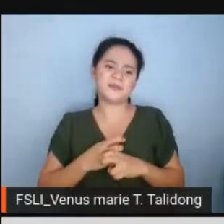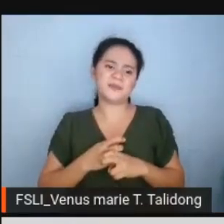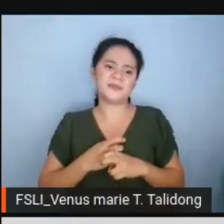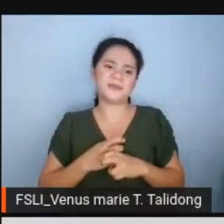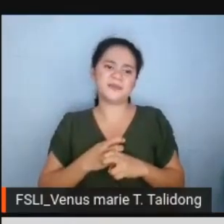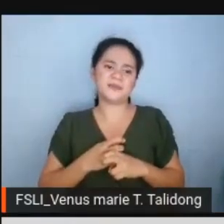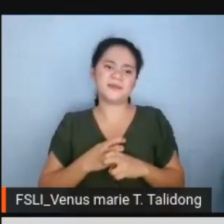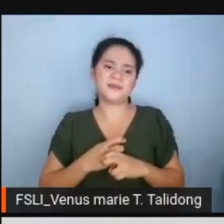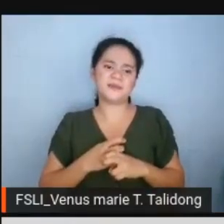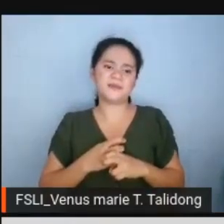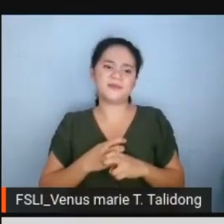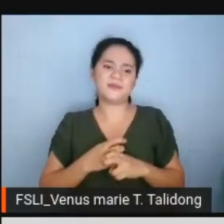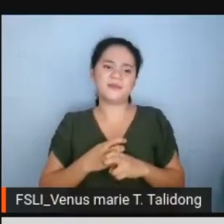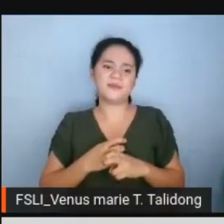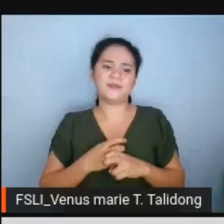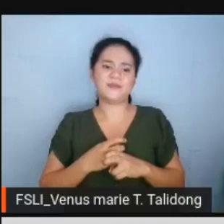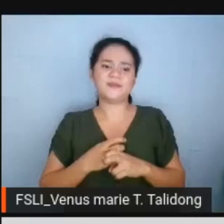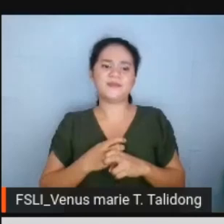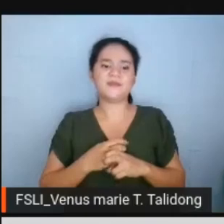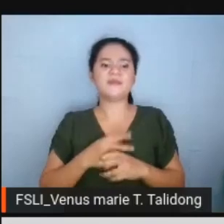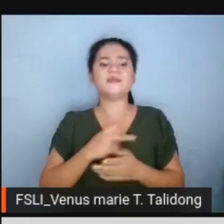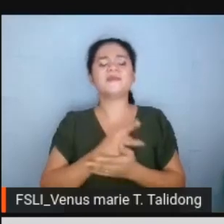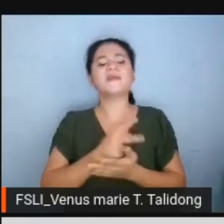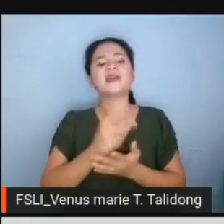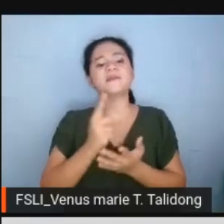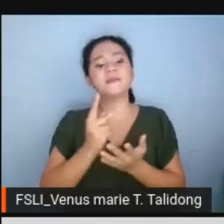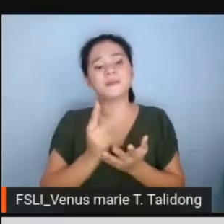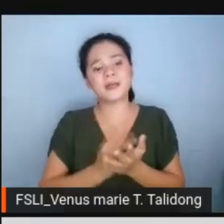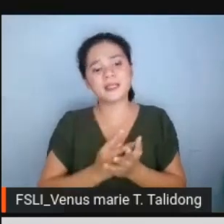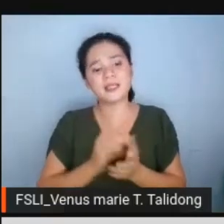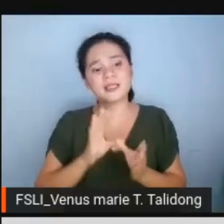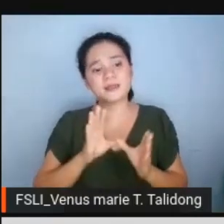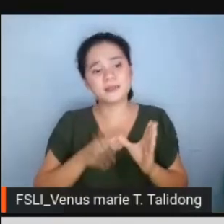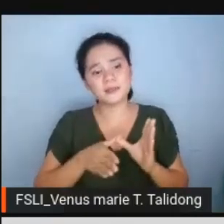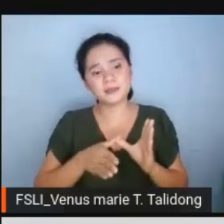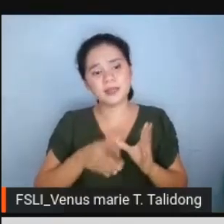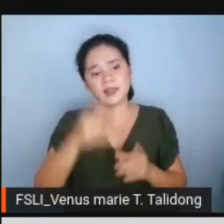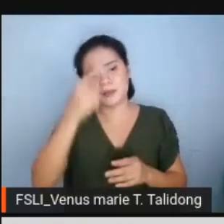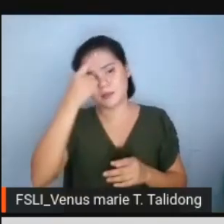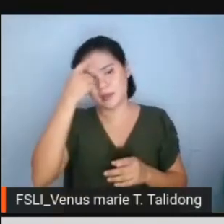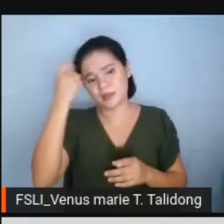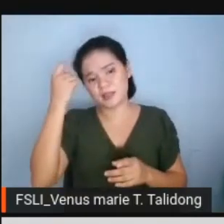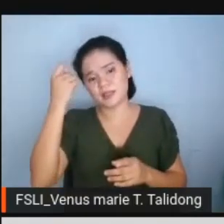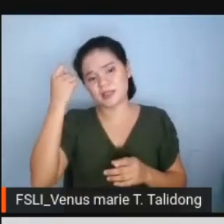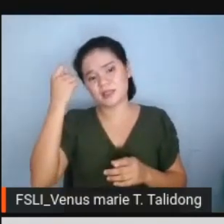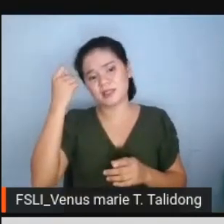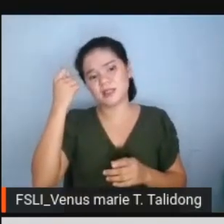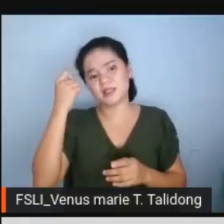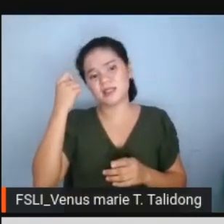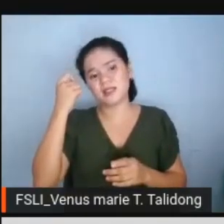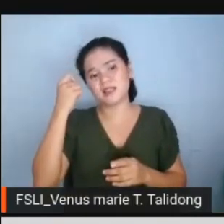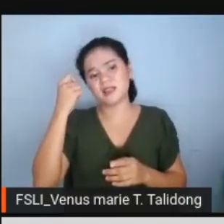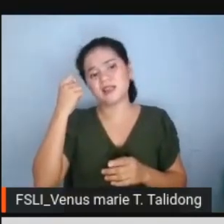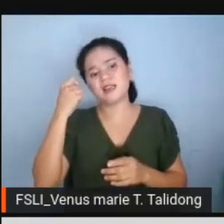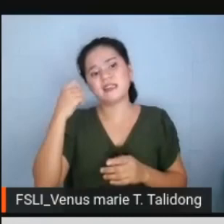pagiging parte ko nung PWD. Dahil siguro sanay ako doon sa environment na